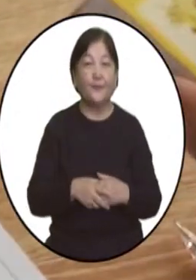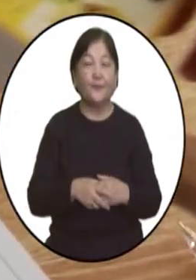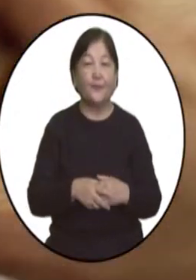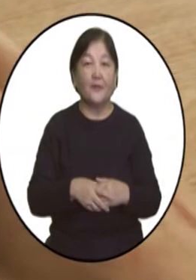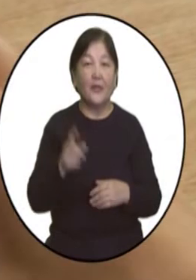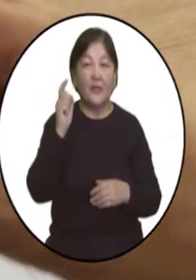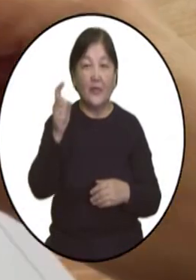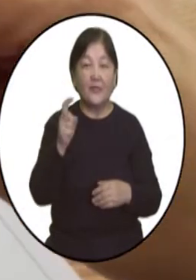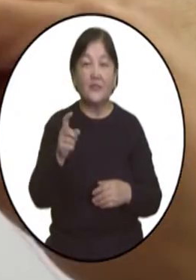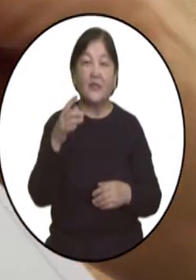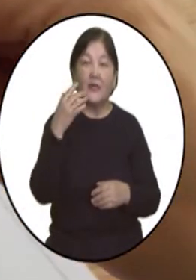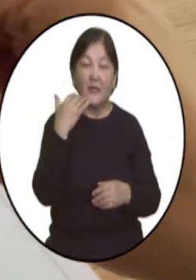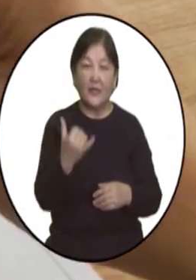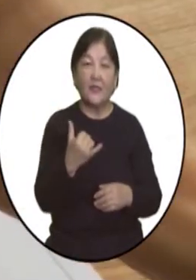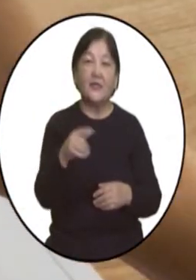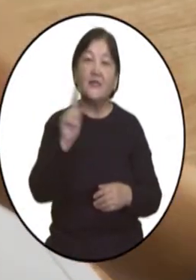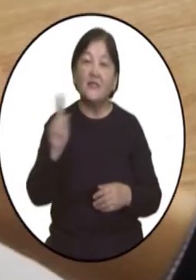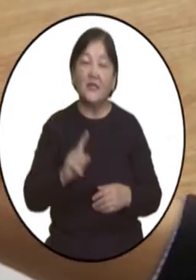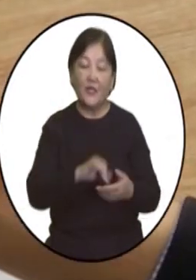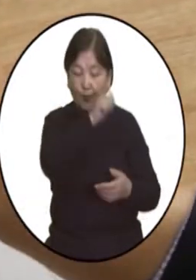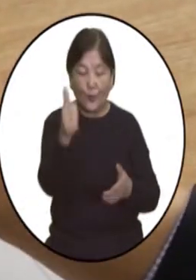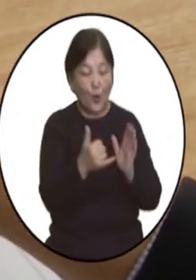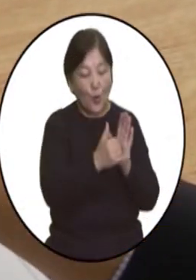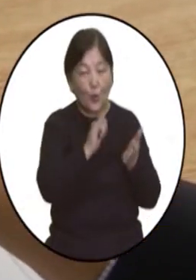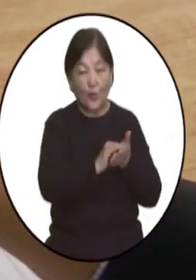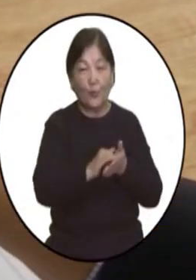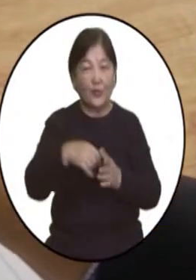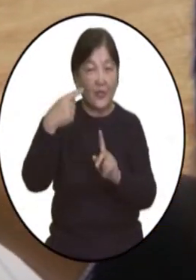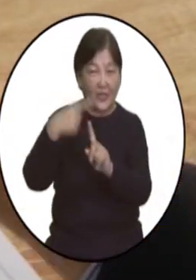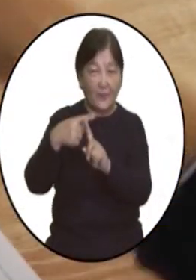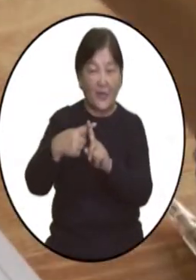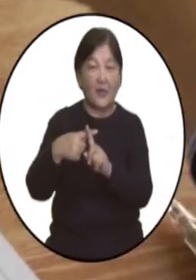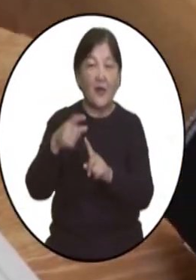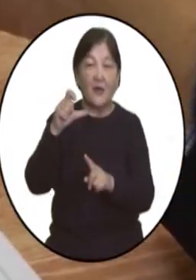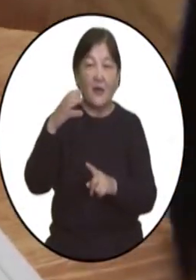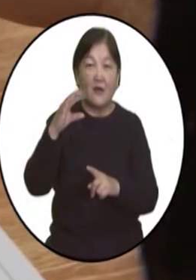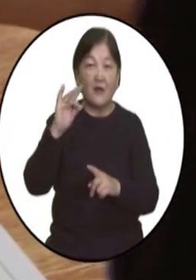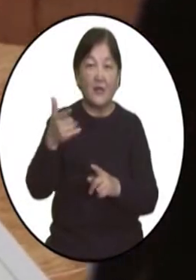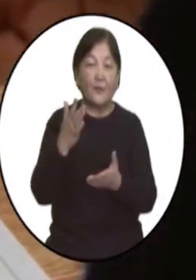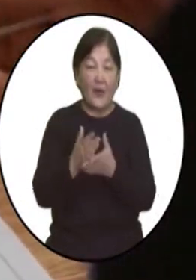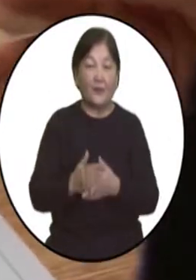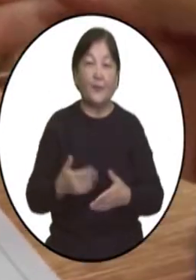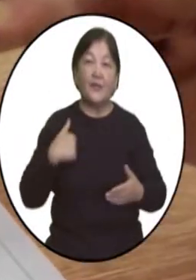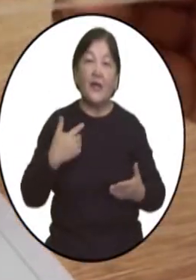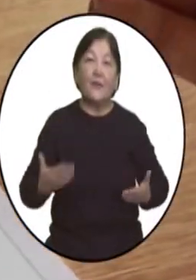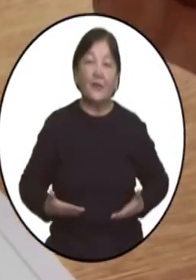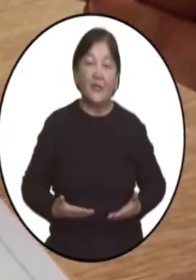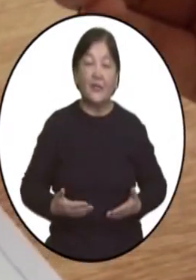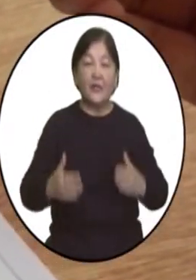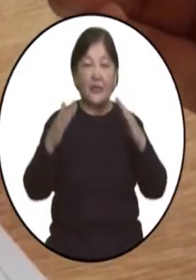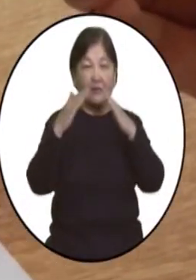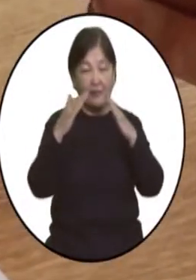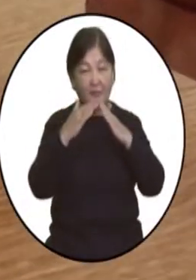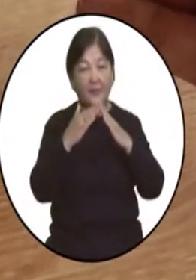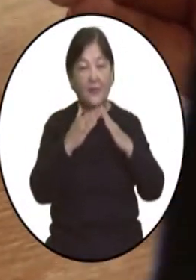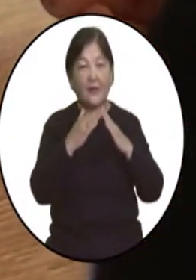X, Y, Z тэнхлэгүүдийн бүх утга маань эерэг байх энэ орон зайд бидний амьдралд гэр ахуйд өргөн